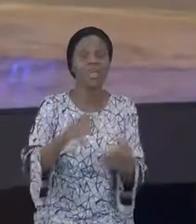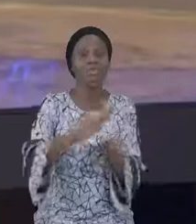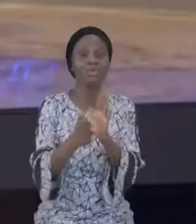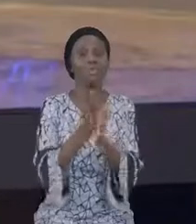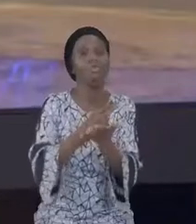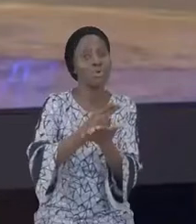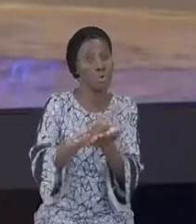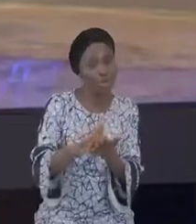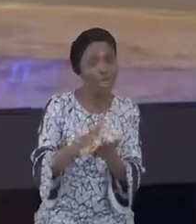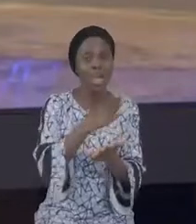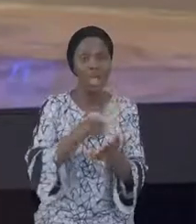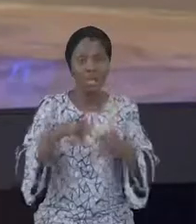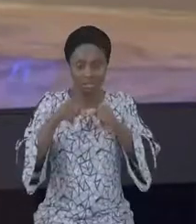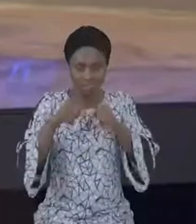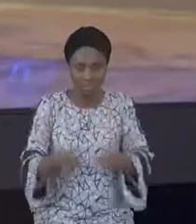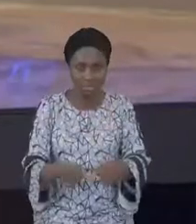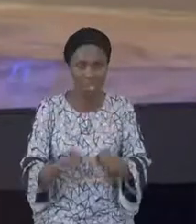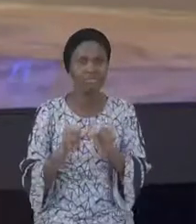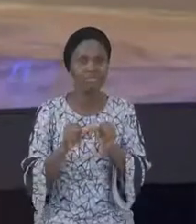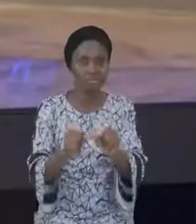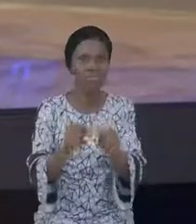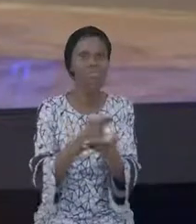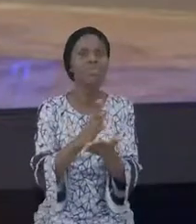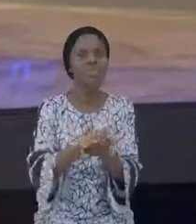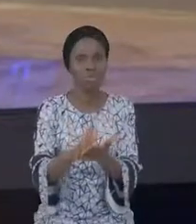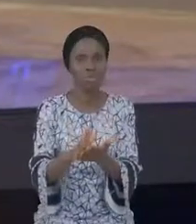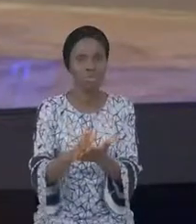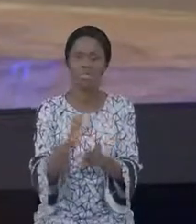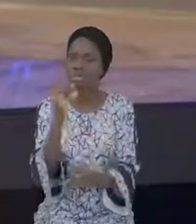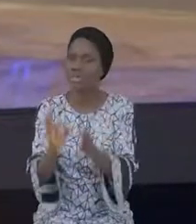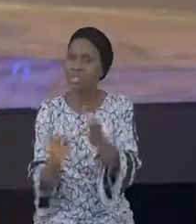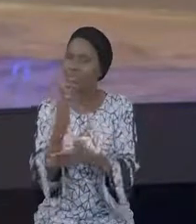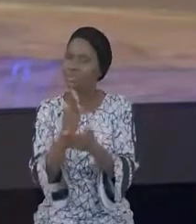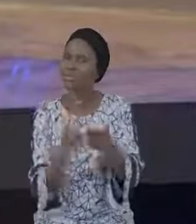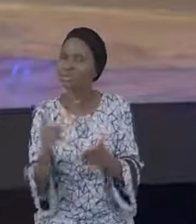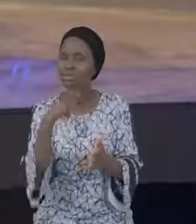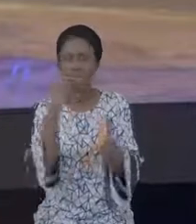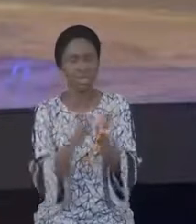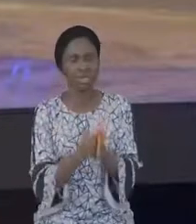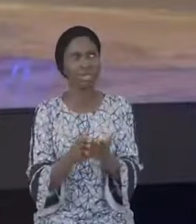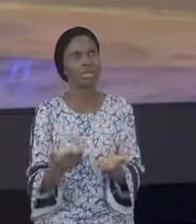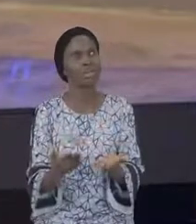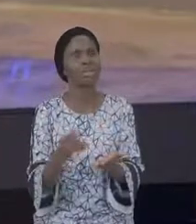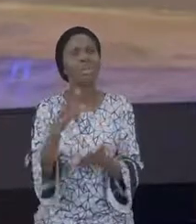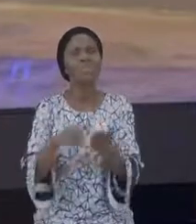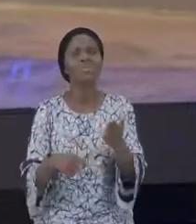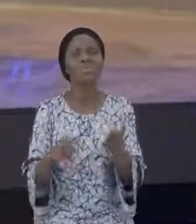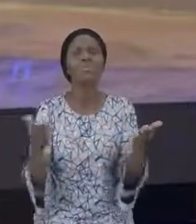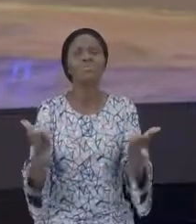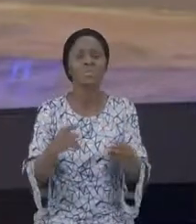nous pouvons demeurer saints. Si quelqu'un dit, mais telle personne qui a